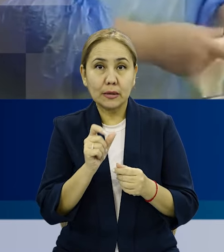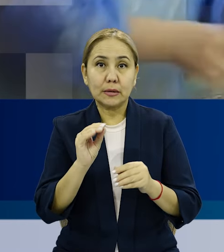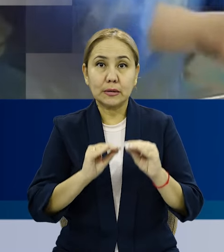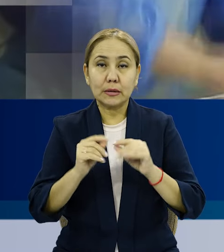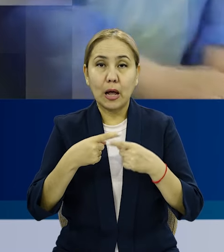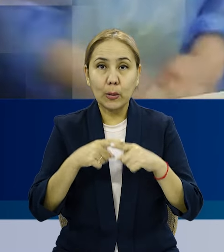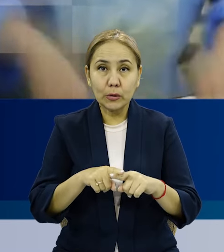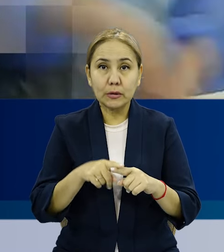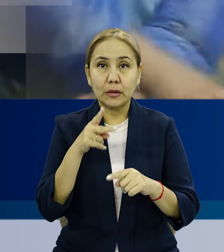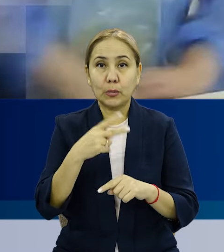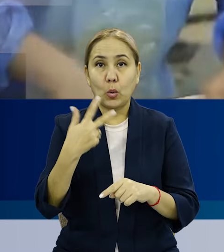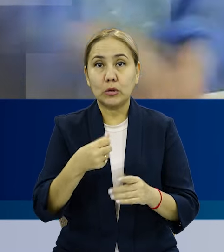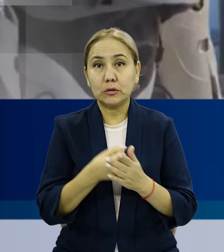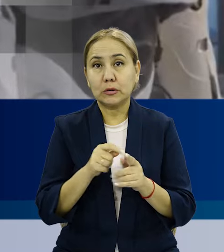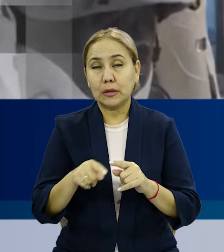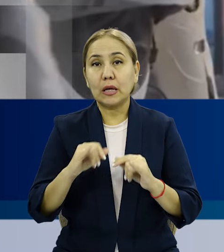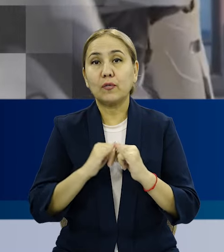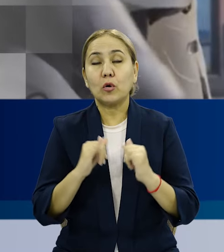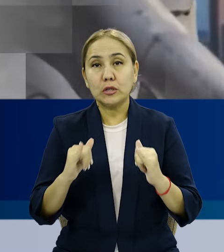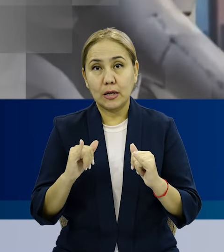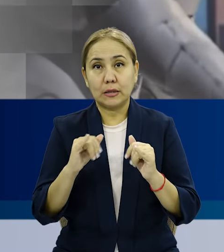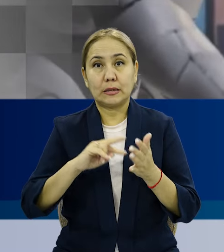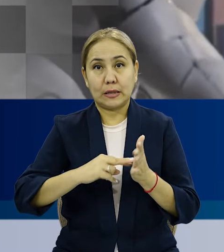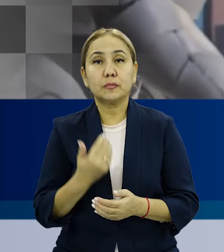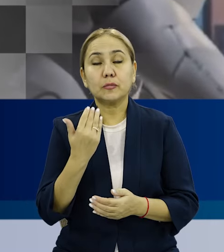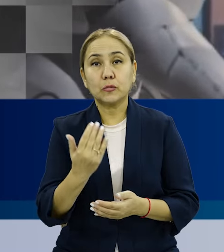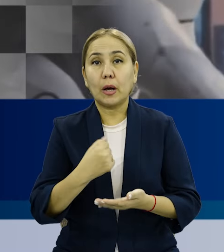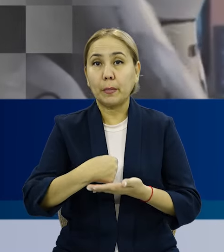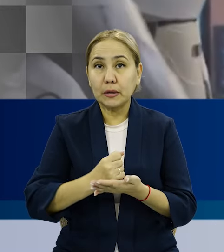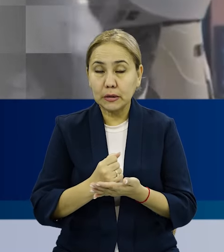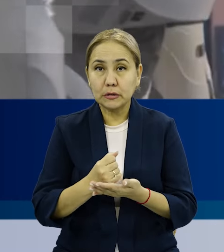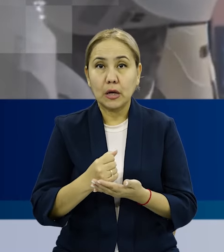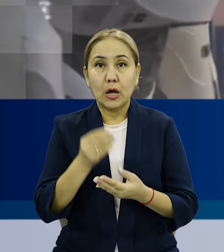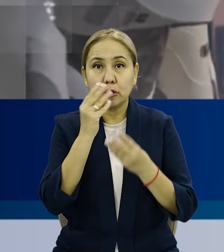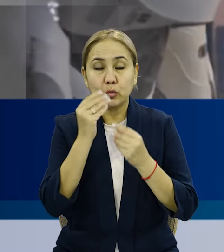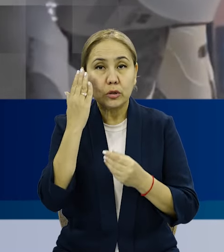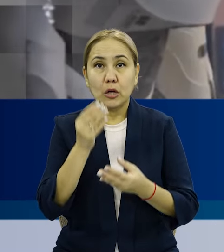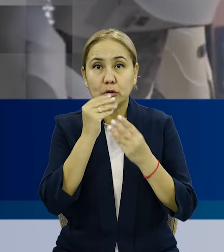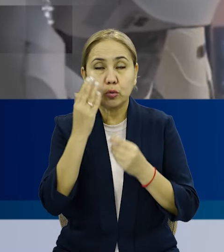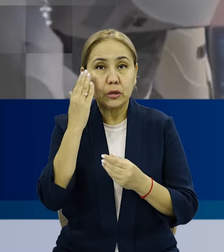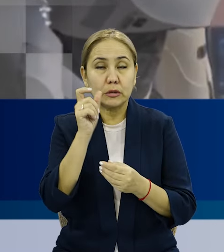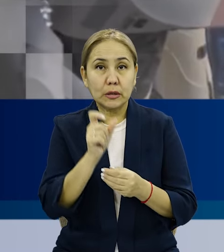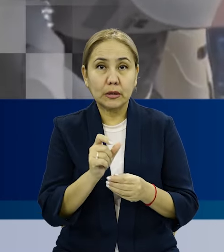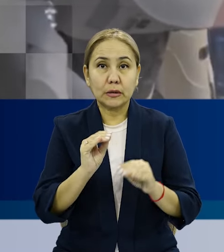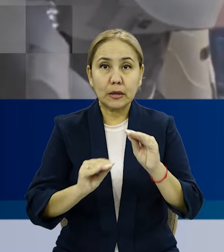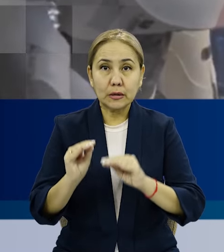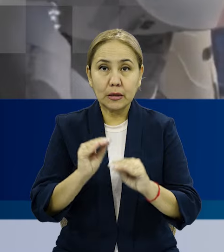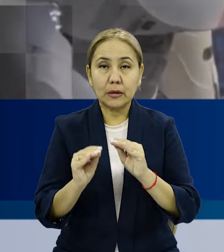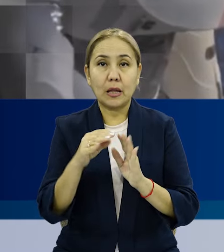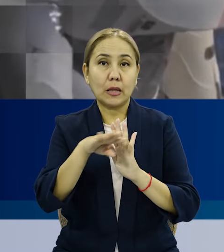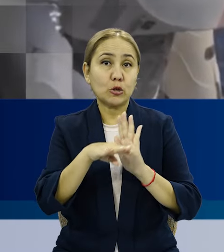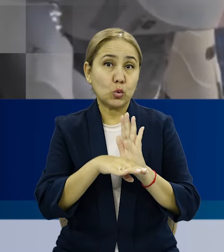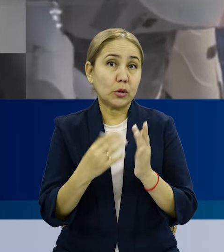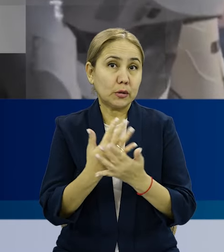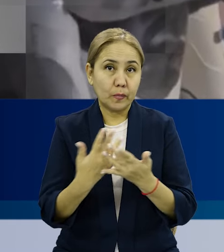texnologiyalarini 2030 yilga qadar rivojlantirish strategiyasi tasdiqlandi. Unda belgilanishicha, sun'iy intellekt asosida yaratilgan dasturiy